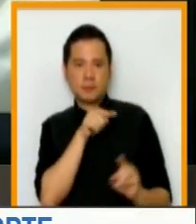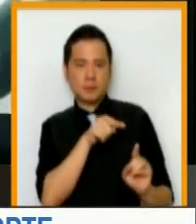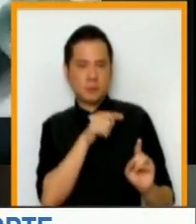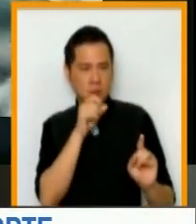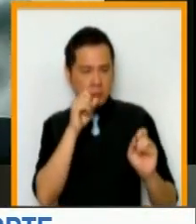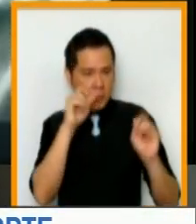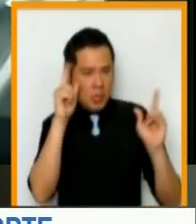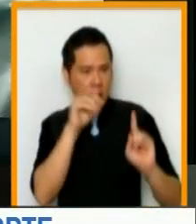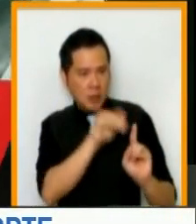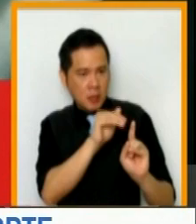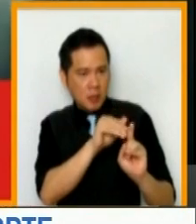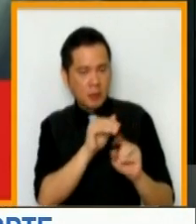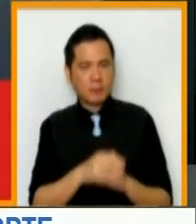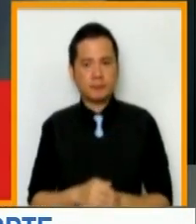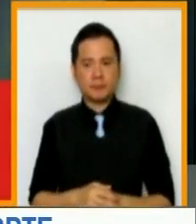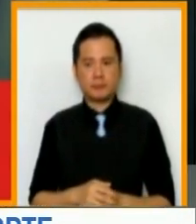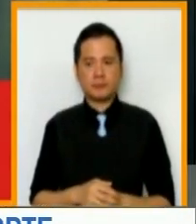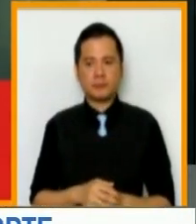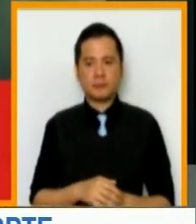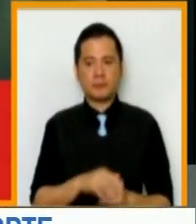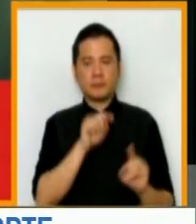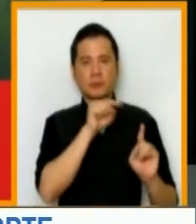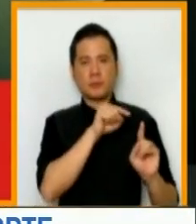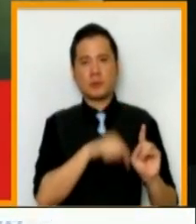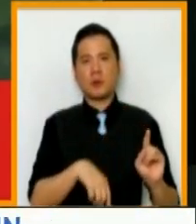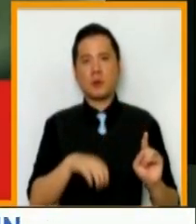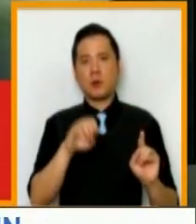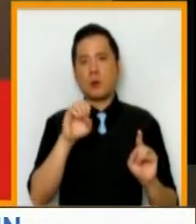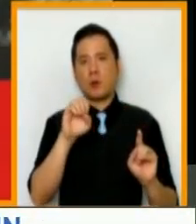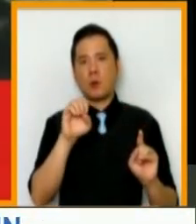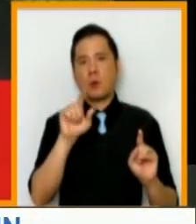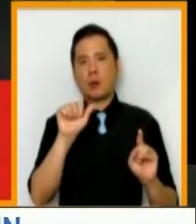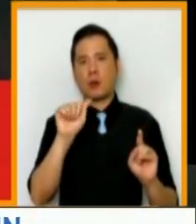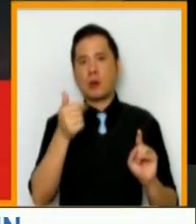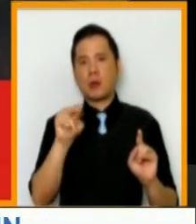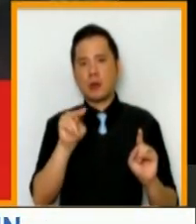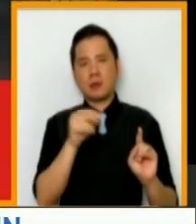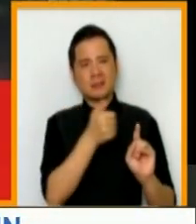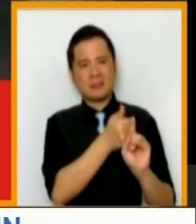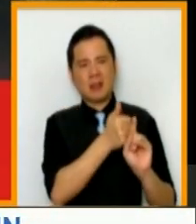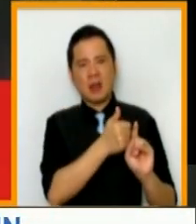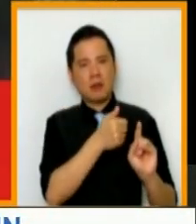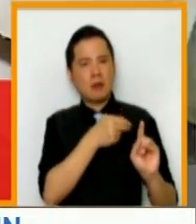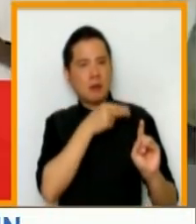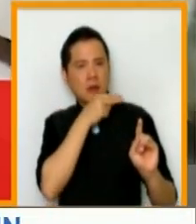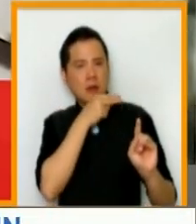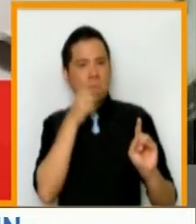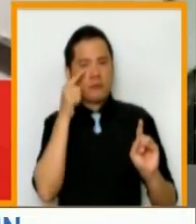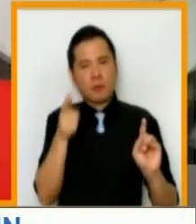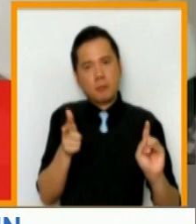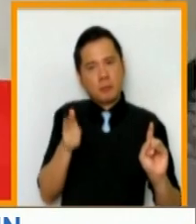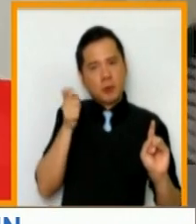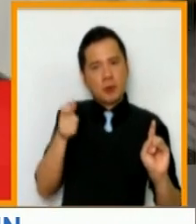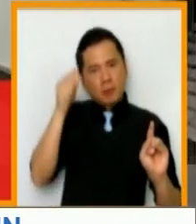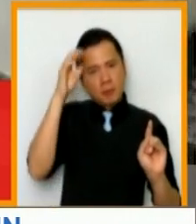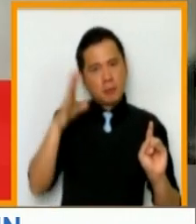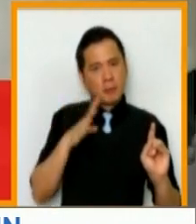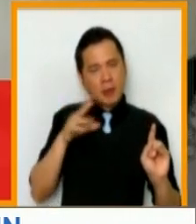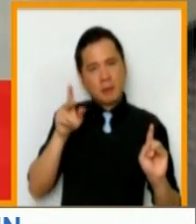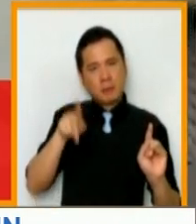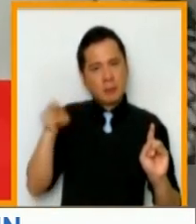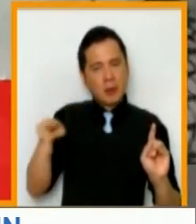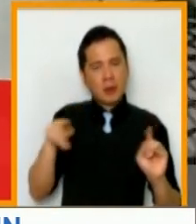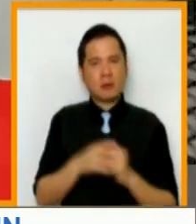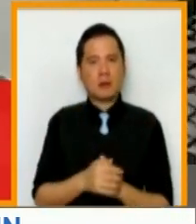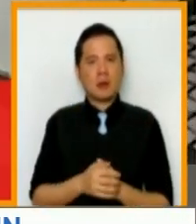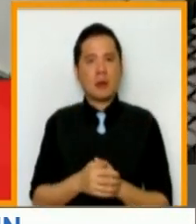Siya, si Ogan Tarok, 26 anyos, sospek sa pamamaril sa isang lalaki sa Angeles City, Pampanga. Nangyari ang krimen kahapon ng